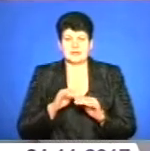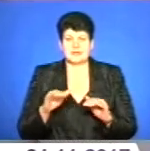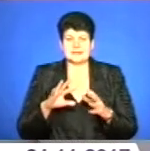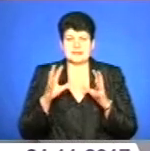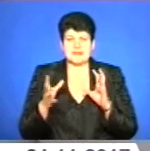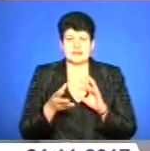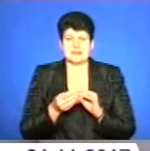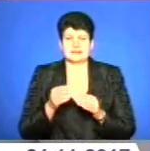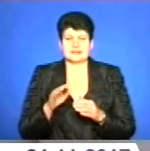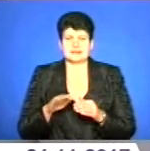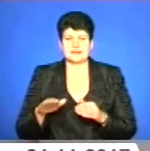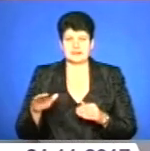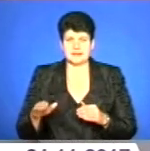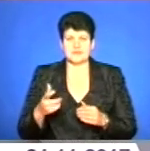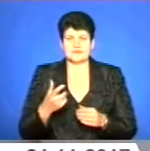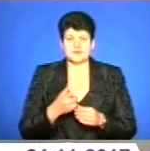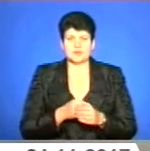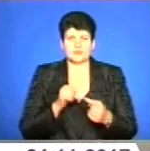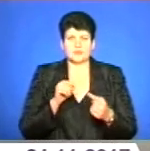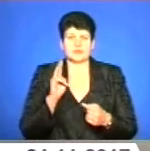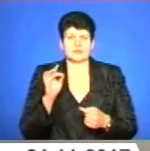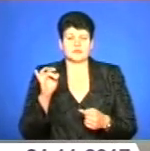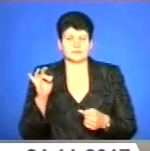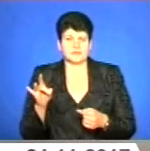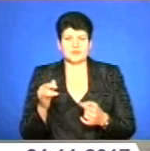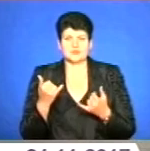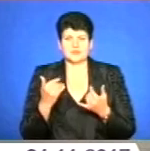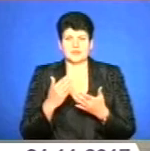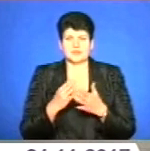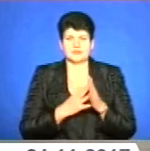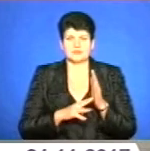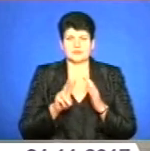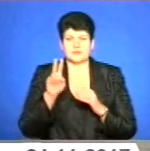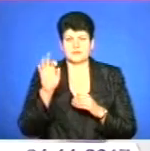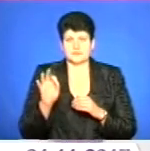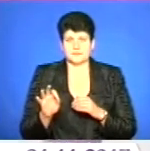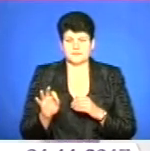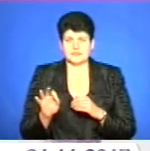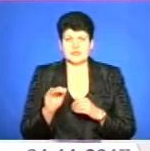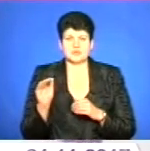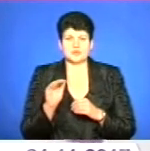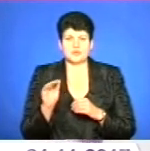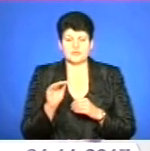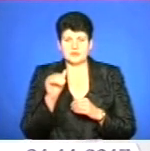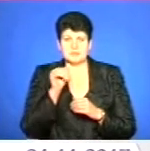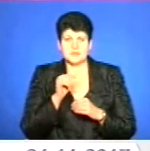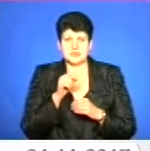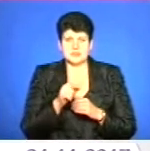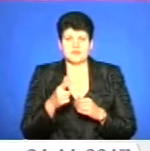Загальна кількість дітей, які вакциновані проти кору, на сьогодні становить 92%. З жовтня у місті